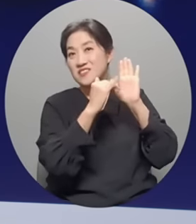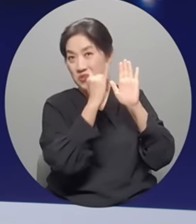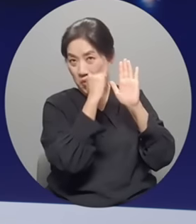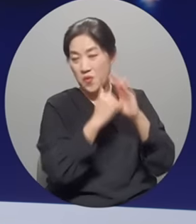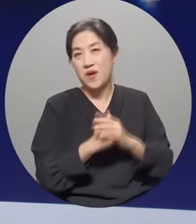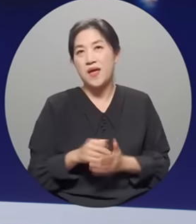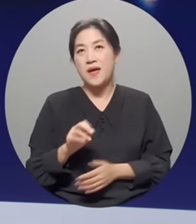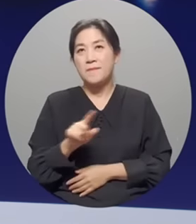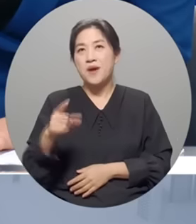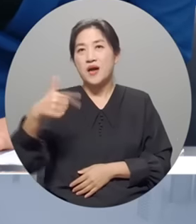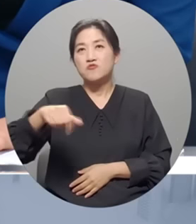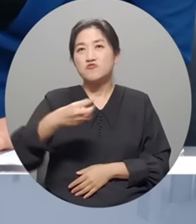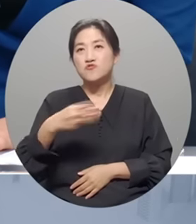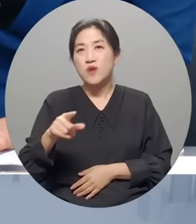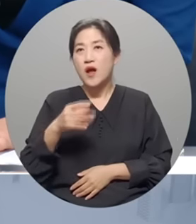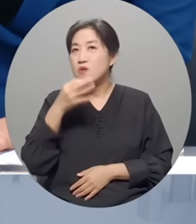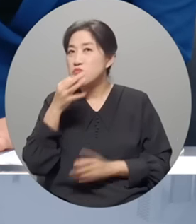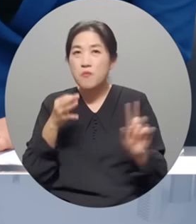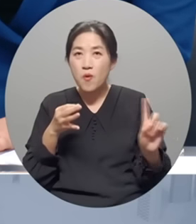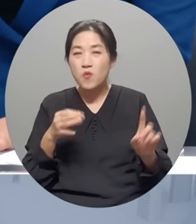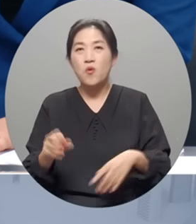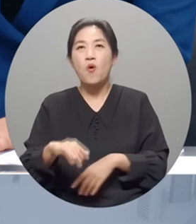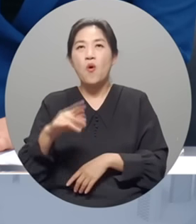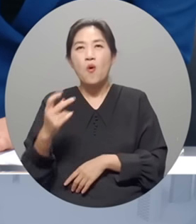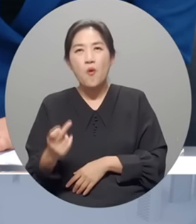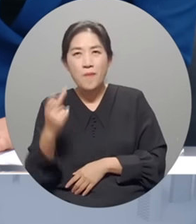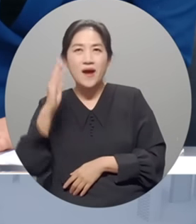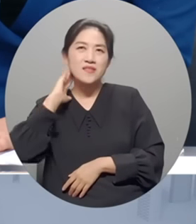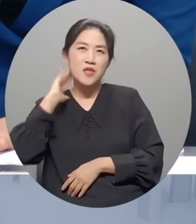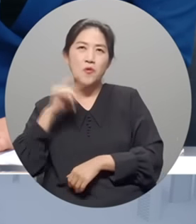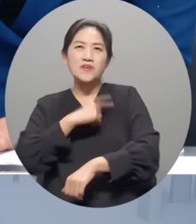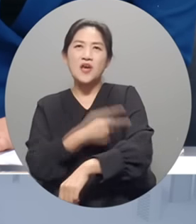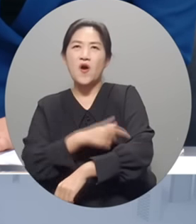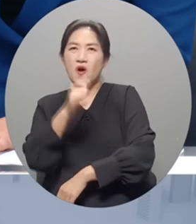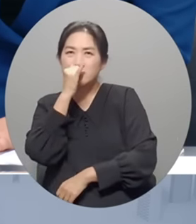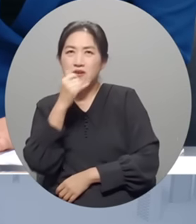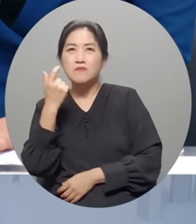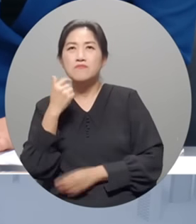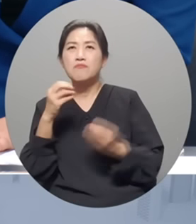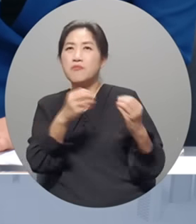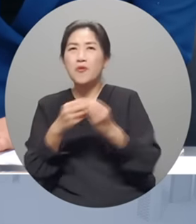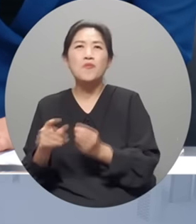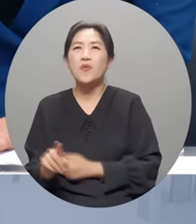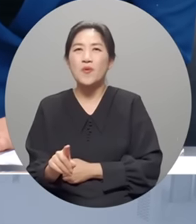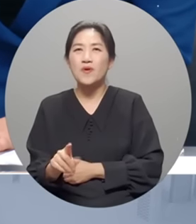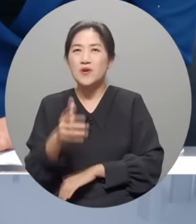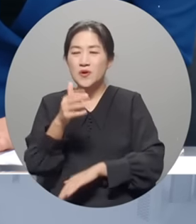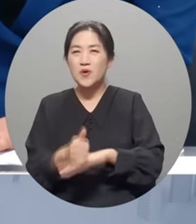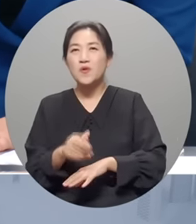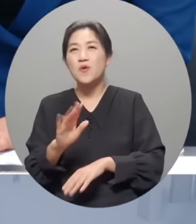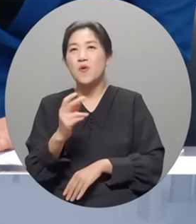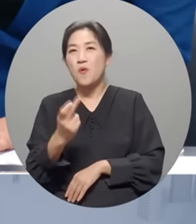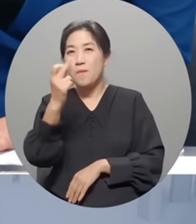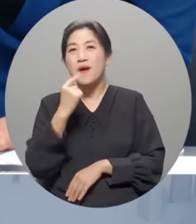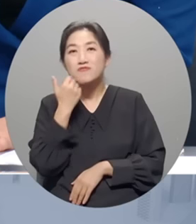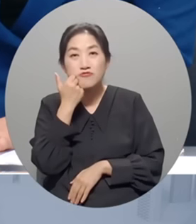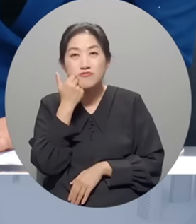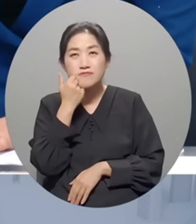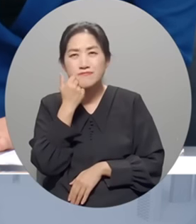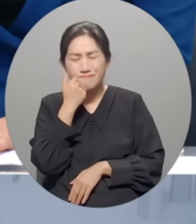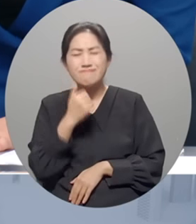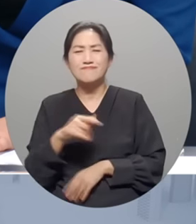있는데요. 마누라라는 호칭, 또 오빠가 대통령 자격이 있는 거야라는 등의 표현으로 밀어서 이번에 오빠는 아무리 봐도